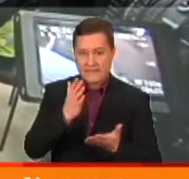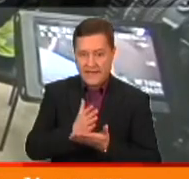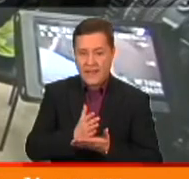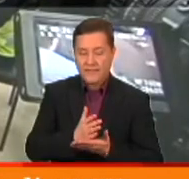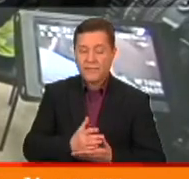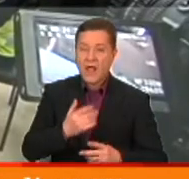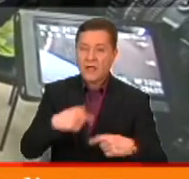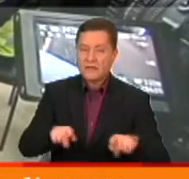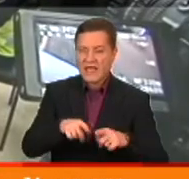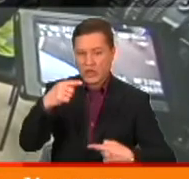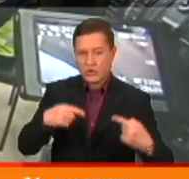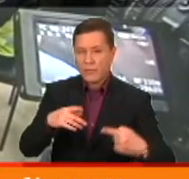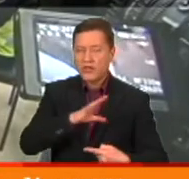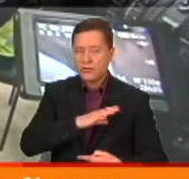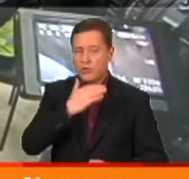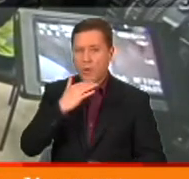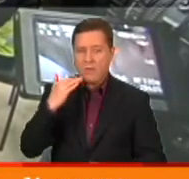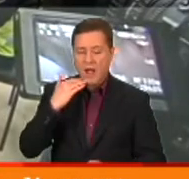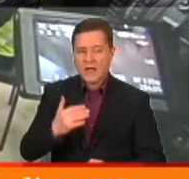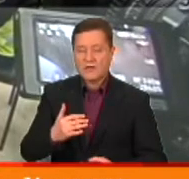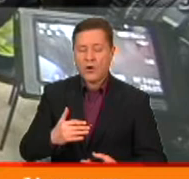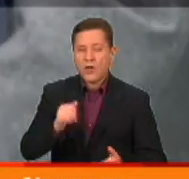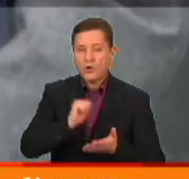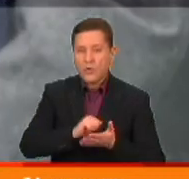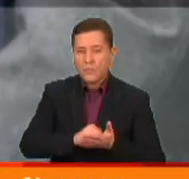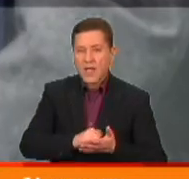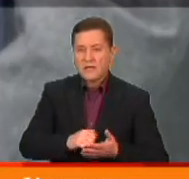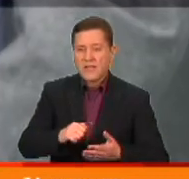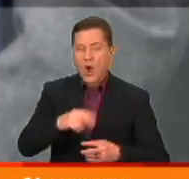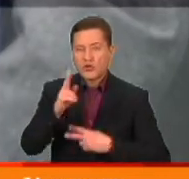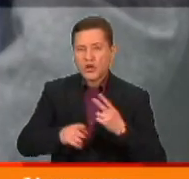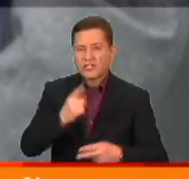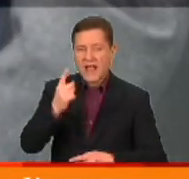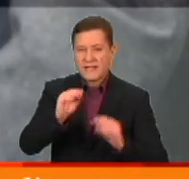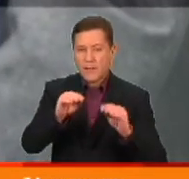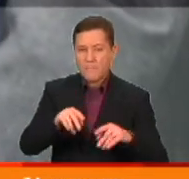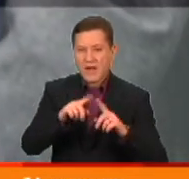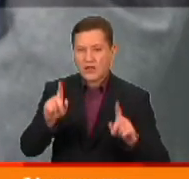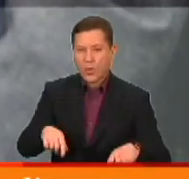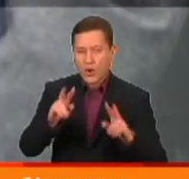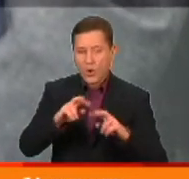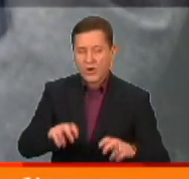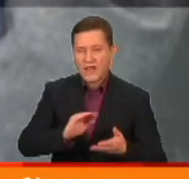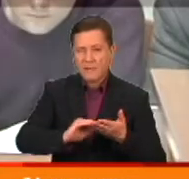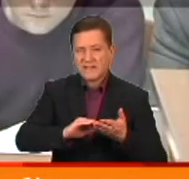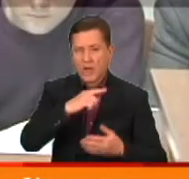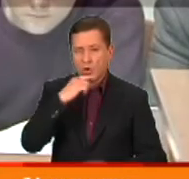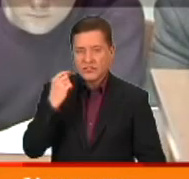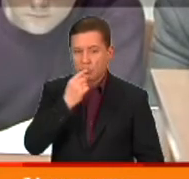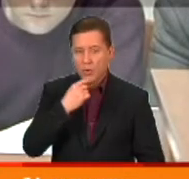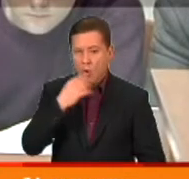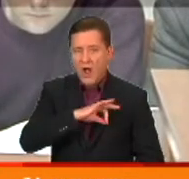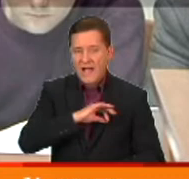таких суперечок було досить багато. Доходило навіть до кумедного. Захист оскаржив один із протоколів огляду, написаний російською. Адвокати певні,